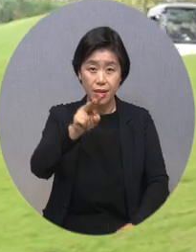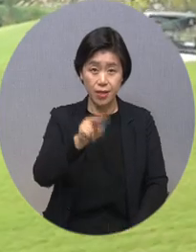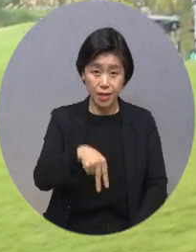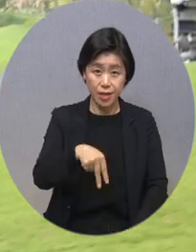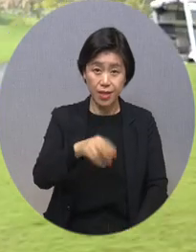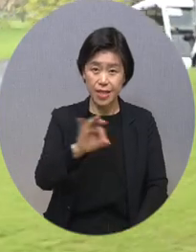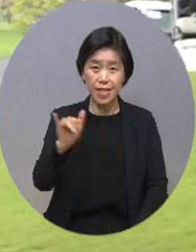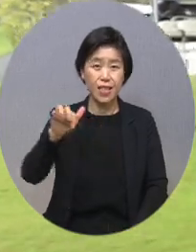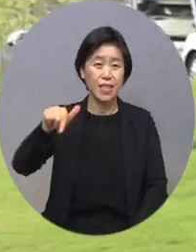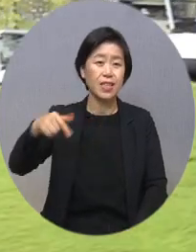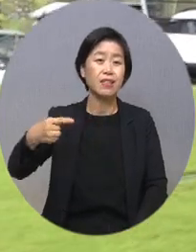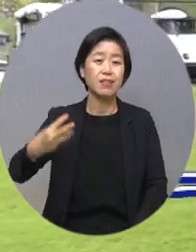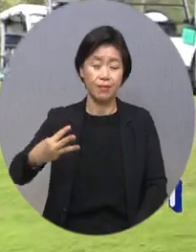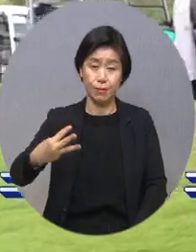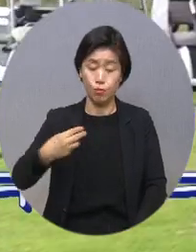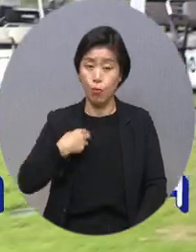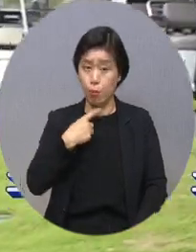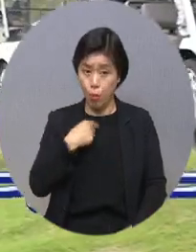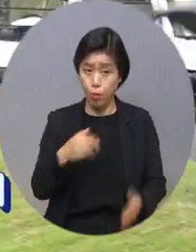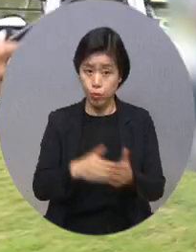혼자 얘기하니까 조금 심심하네.